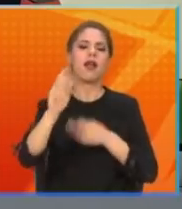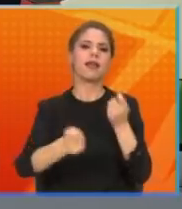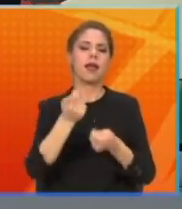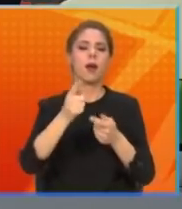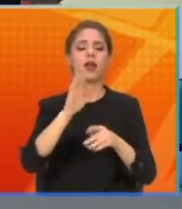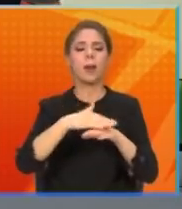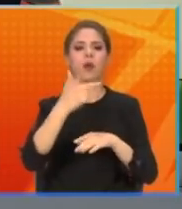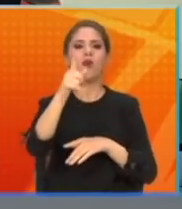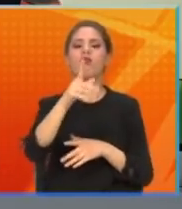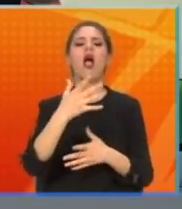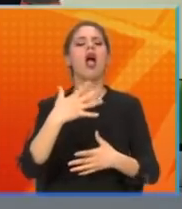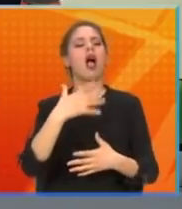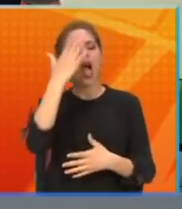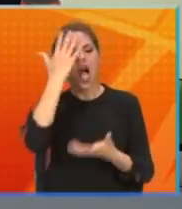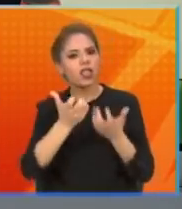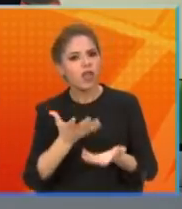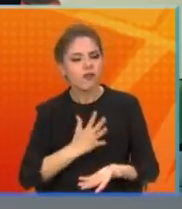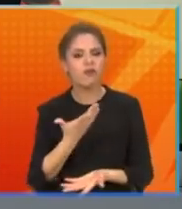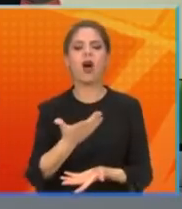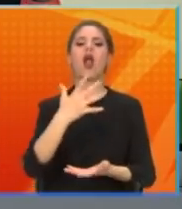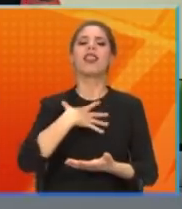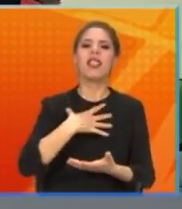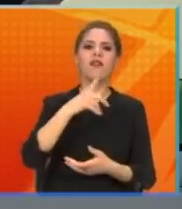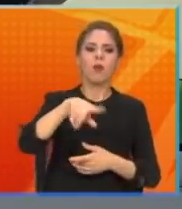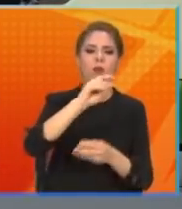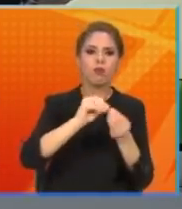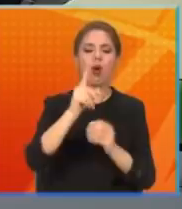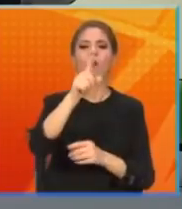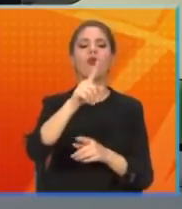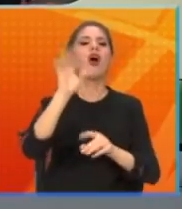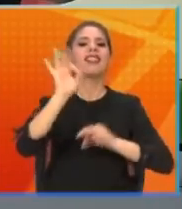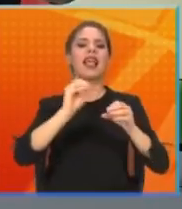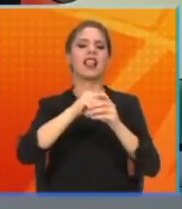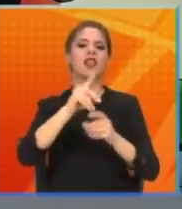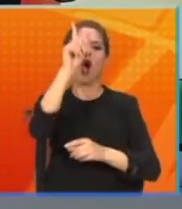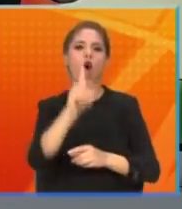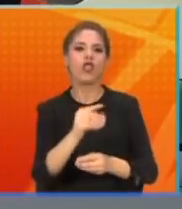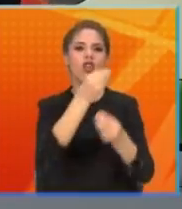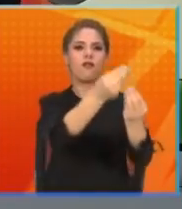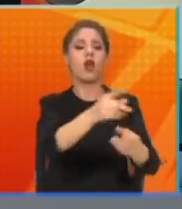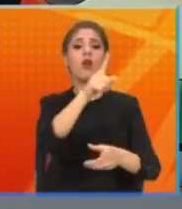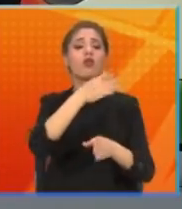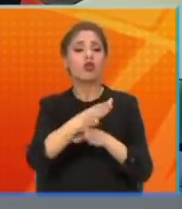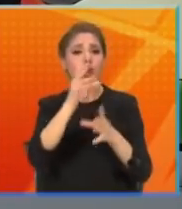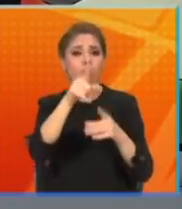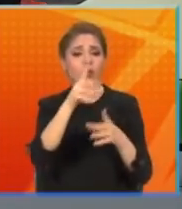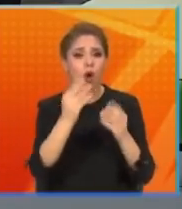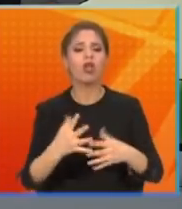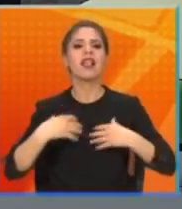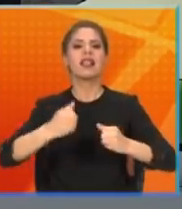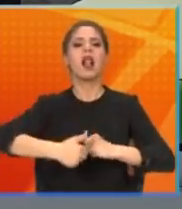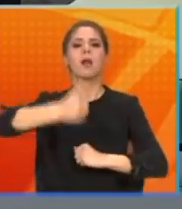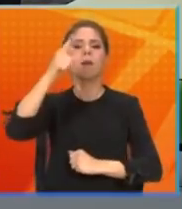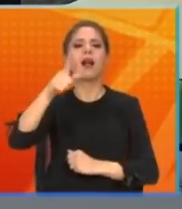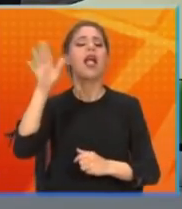olan, kuru öksürüğü olan ve nefes darlığı yaşayanlara test için öncelik veriyorlar. Ki doğrusunun bu olduğunu da Sağlık Bakanı Fahrettin